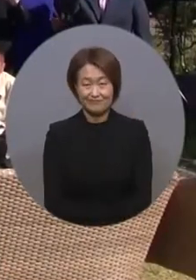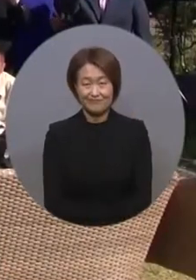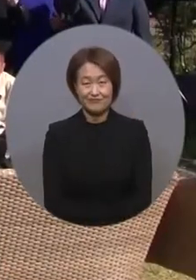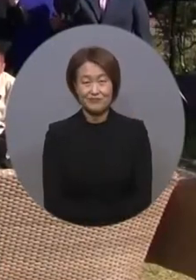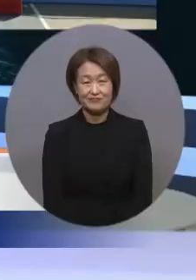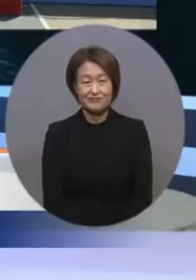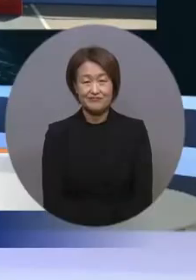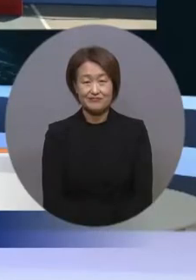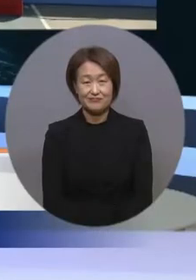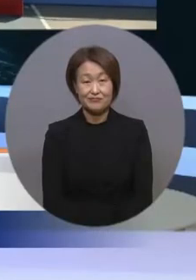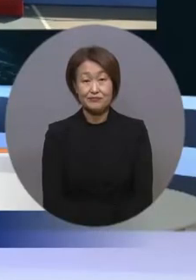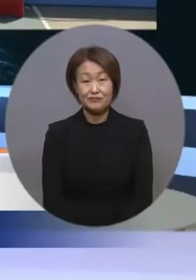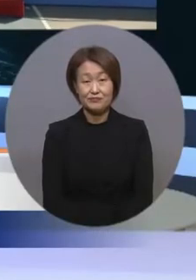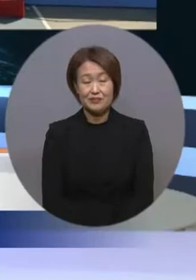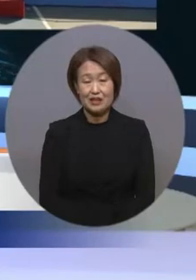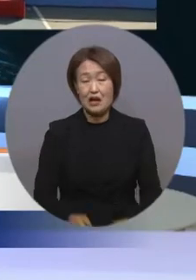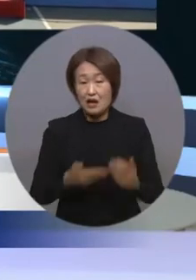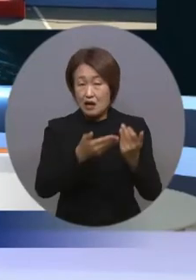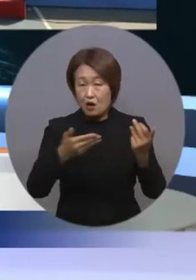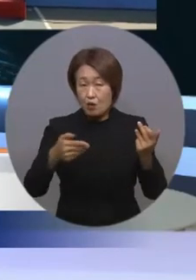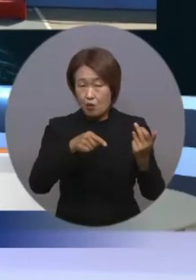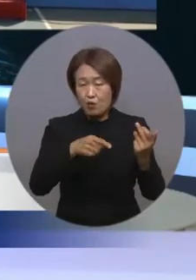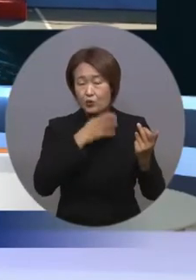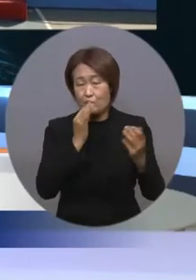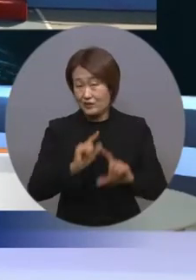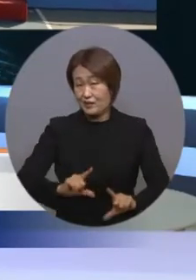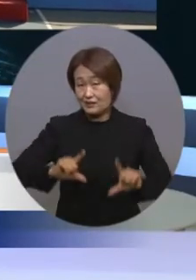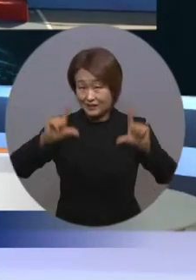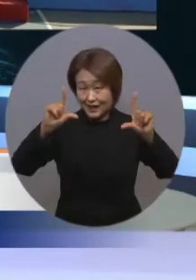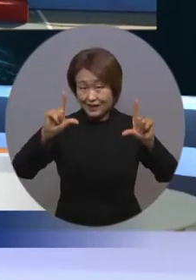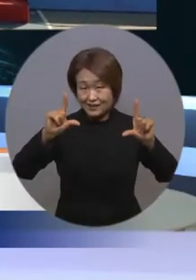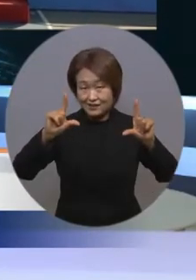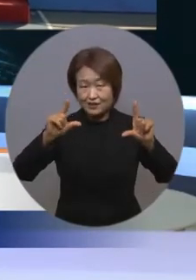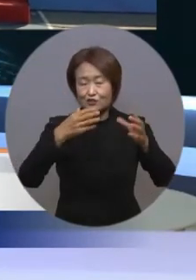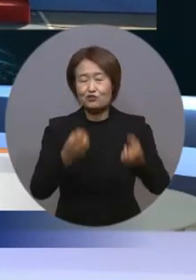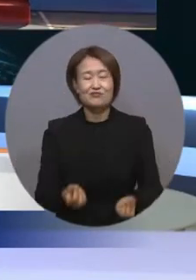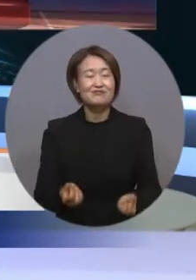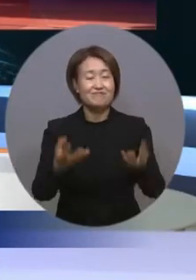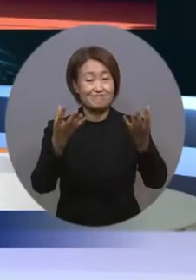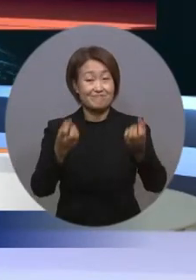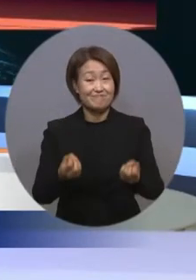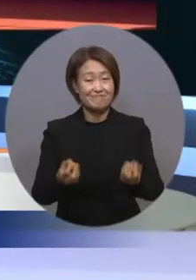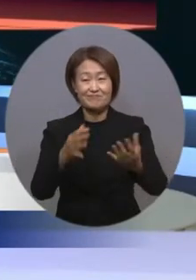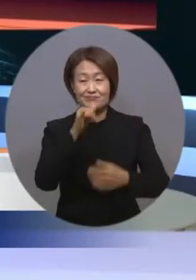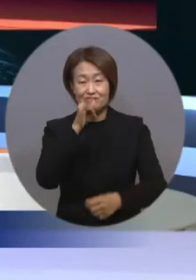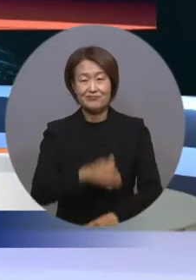현예나입니다. 강원도에서 노인의 날을 맞아 축제 한마당이 펼쳐졌습니다. 전우주 기자가